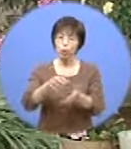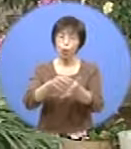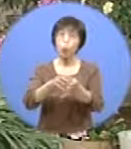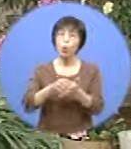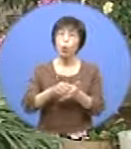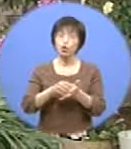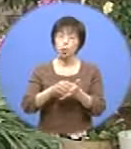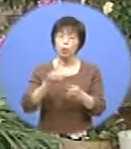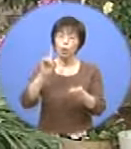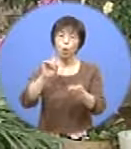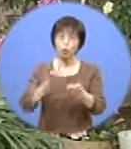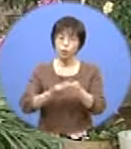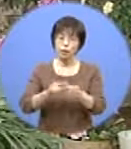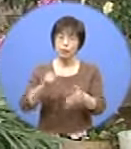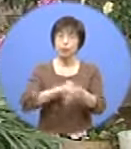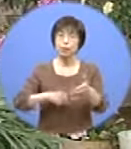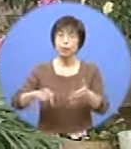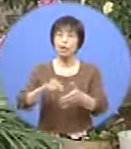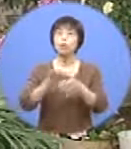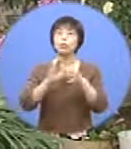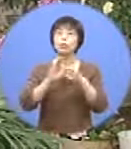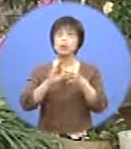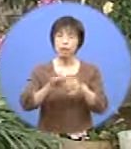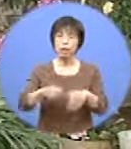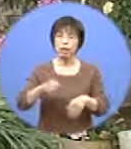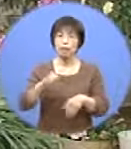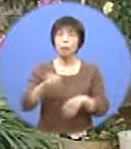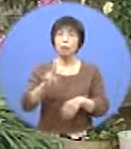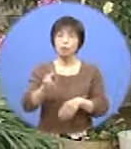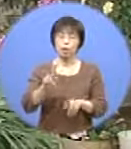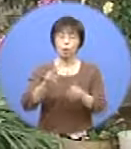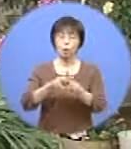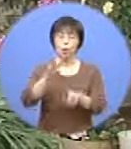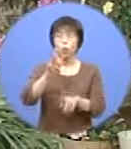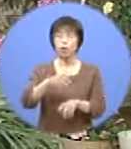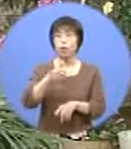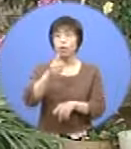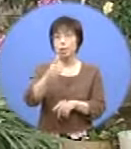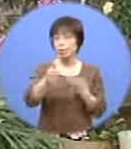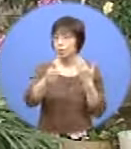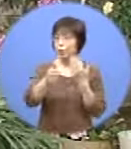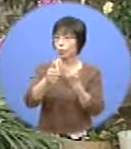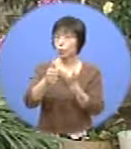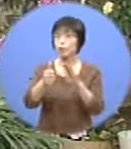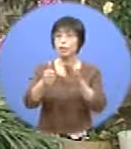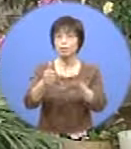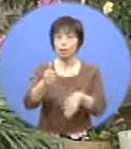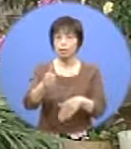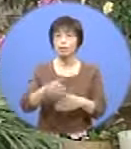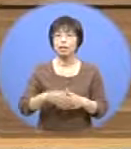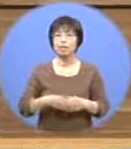彰の目的や概要について秘書課の小川さんにお聞きしました。